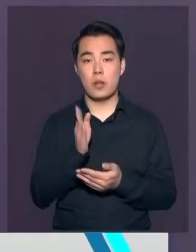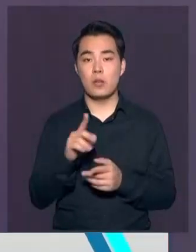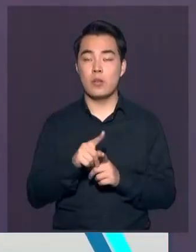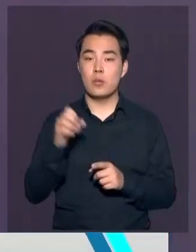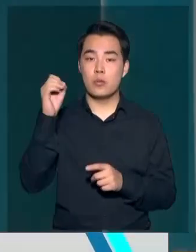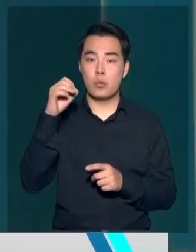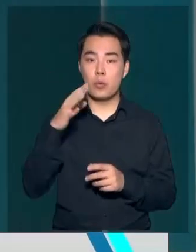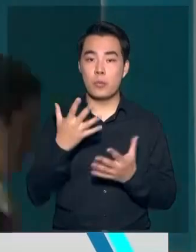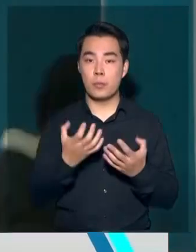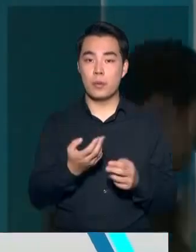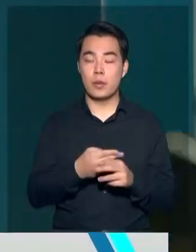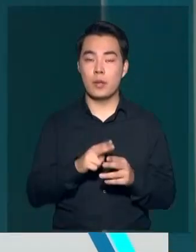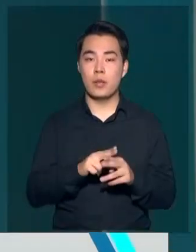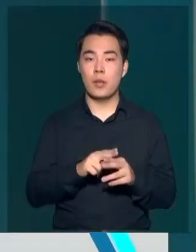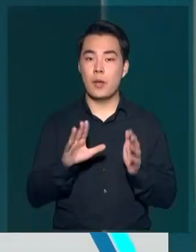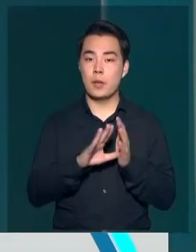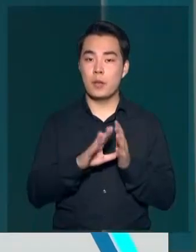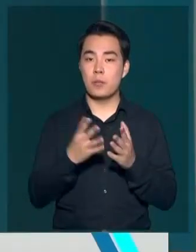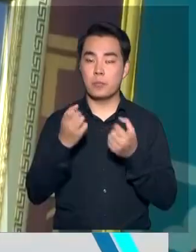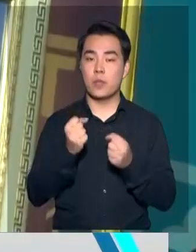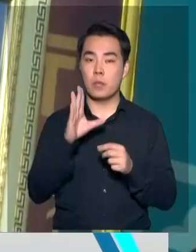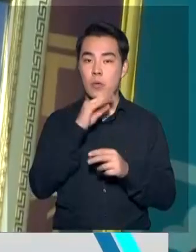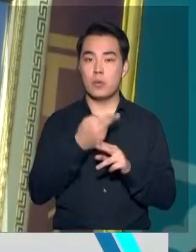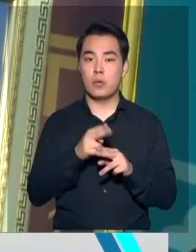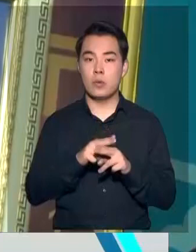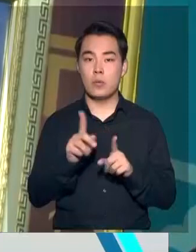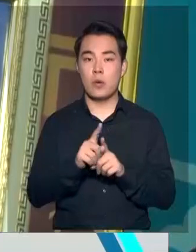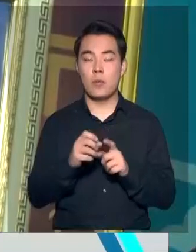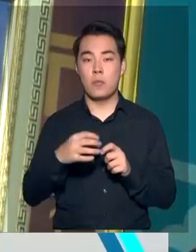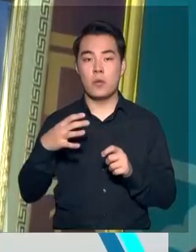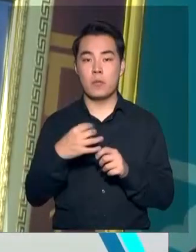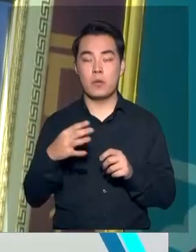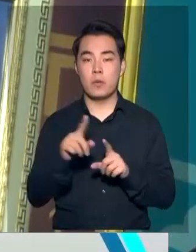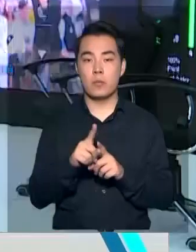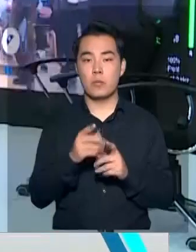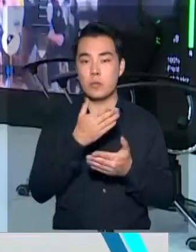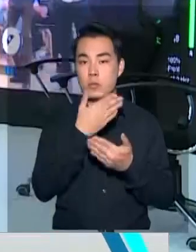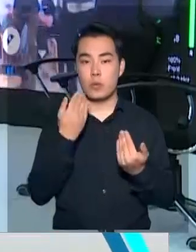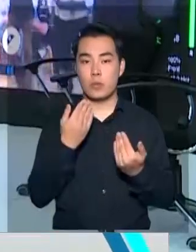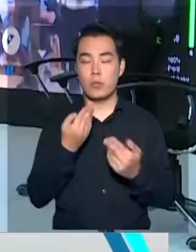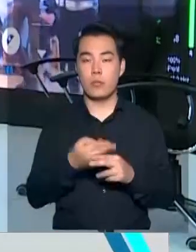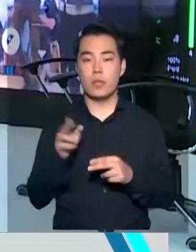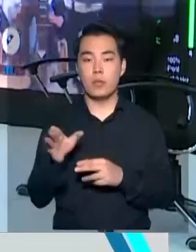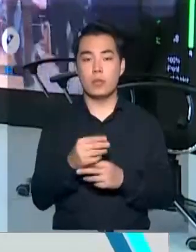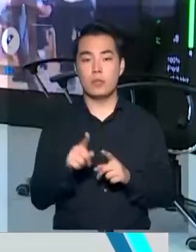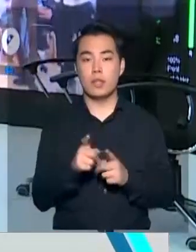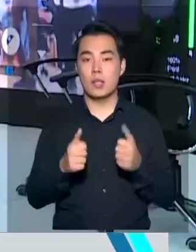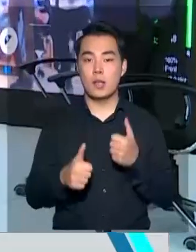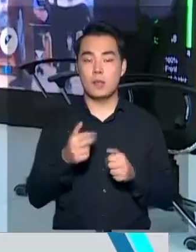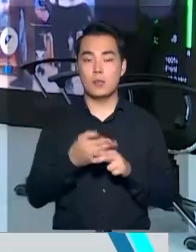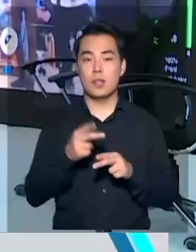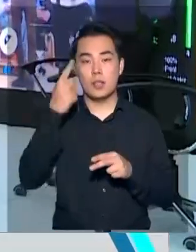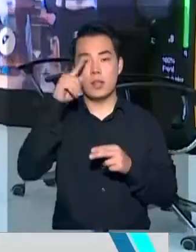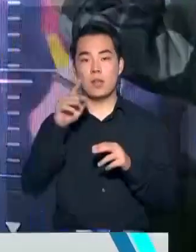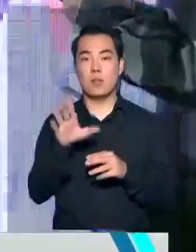– неиссякаемый источник энергии. При этом нет никаких выхлопов, вреда окружающей среде. В 2-дневном состязании инновационных идей